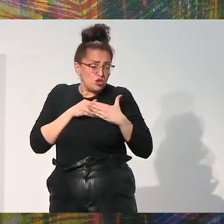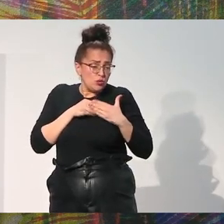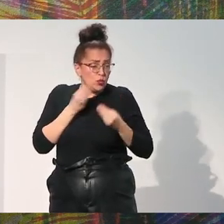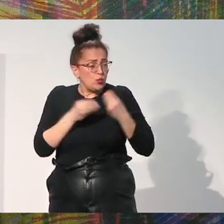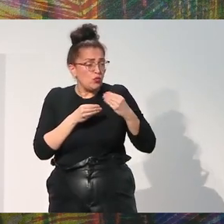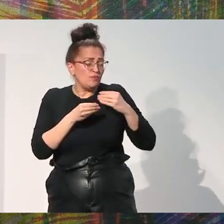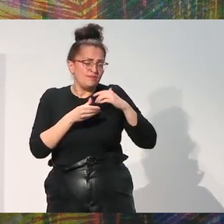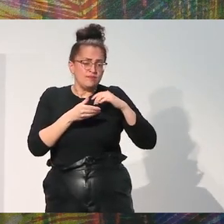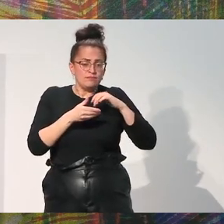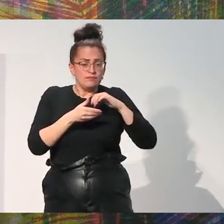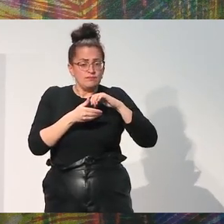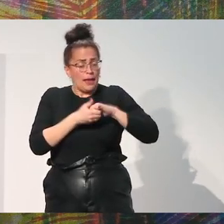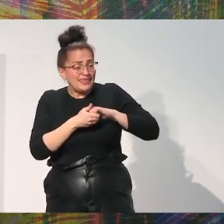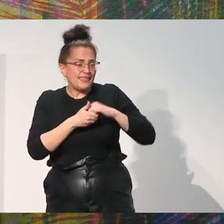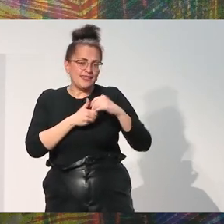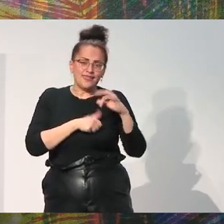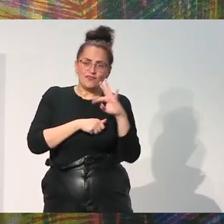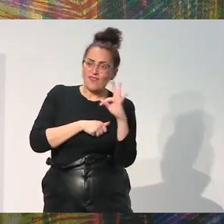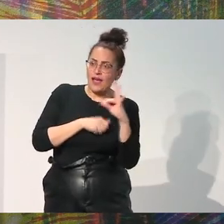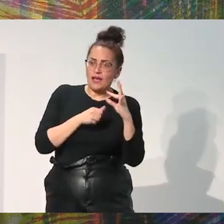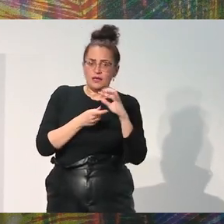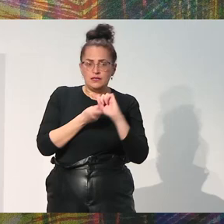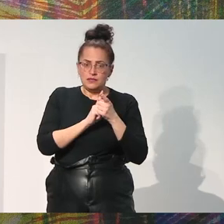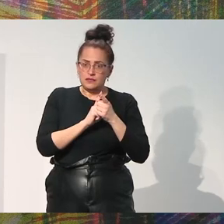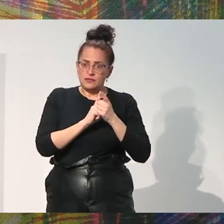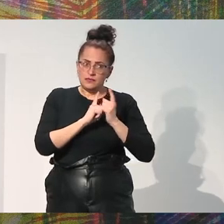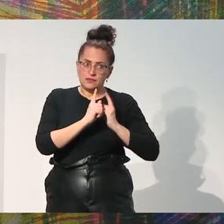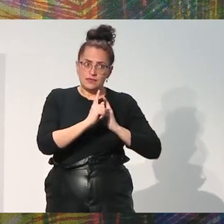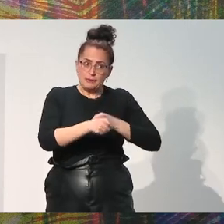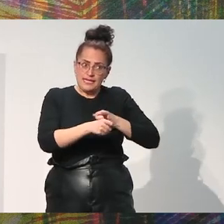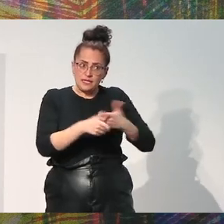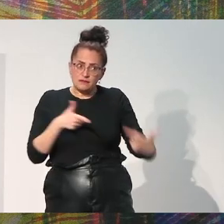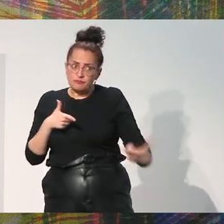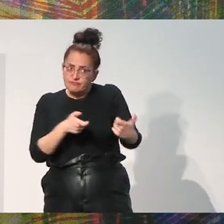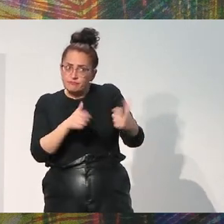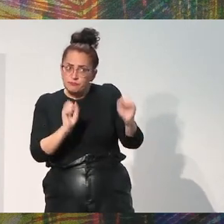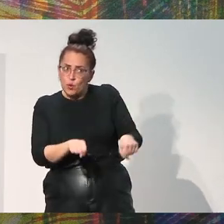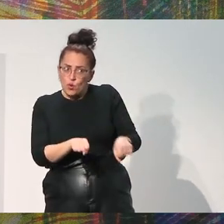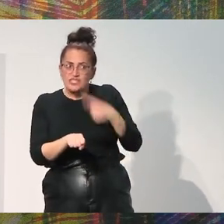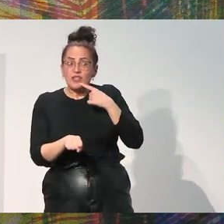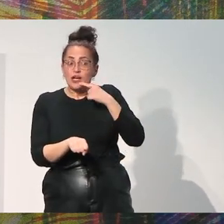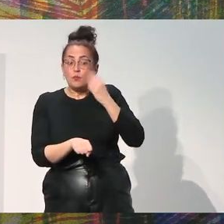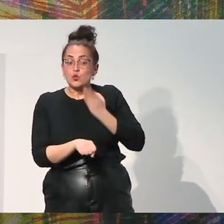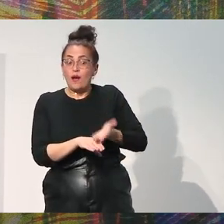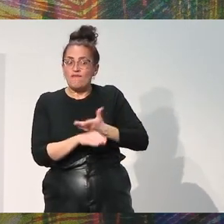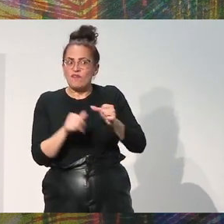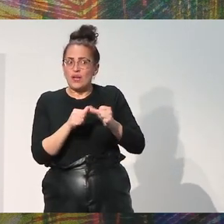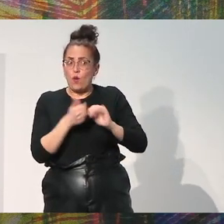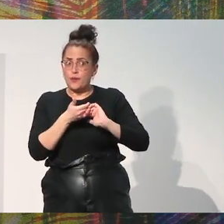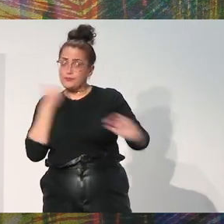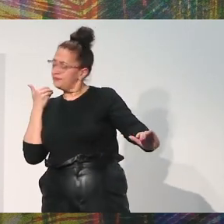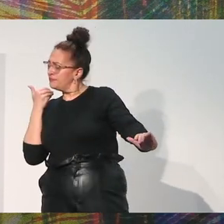frère en ennemi, il faut le rendre étranger, en fait. Je crois que le stade ultime, en fait, de